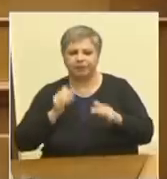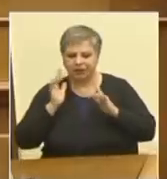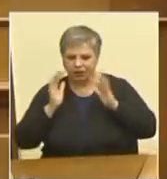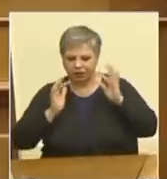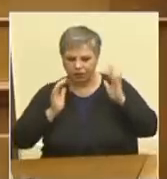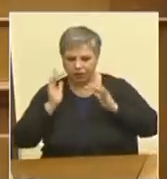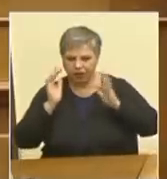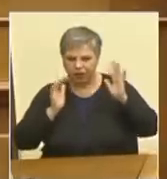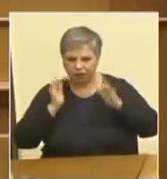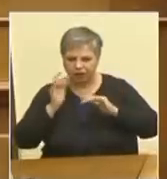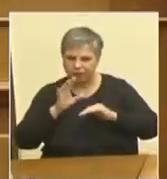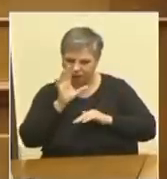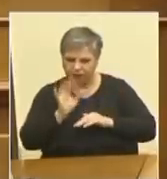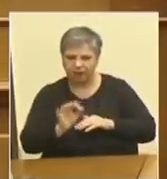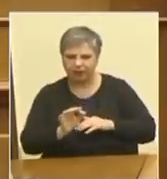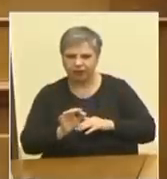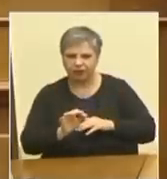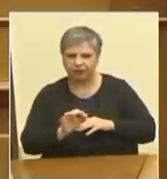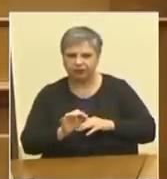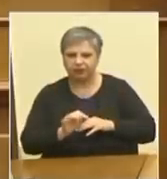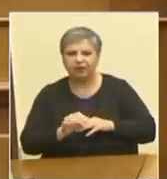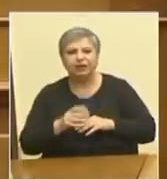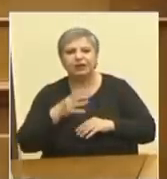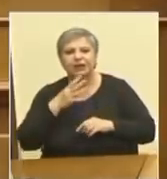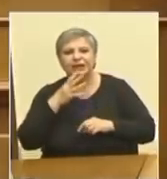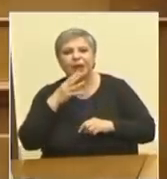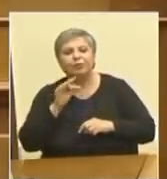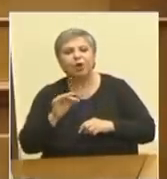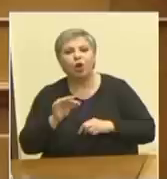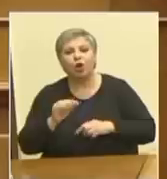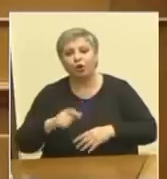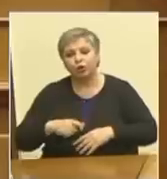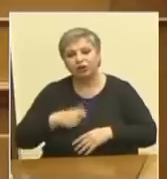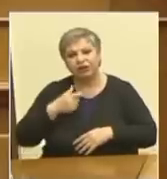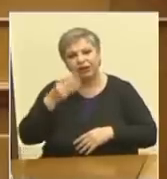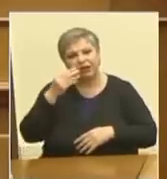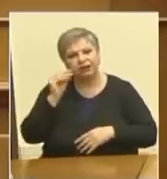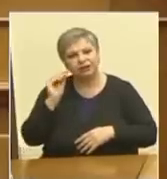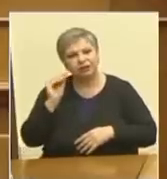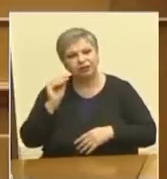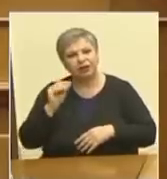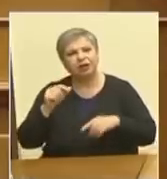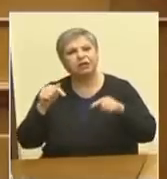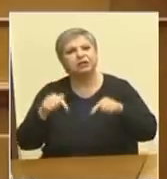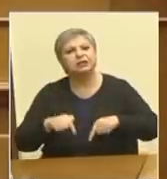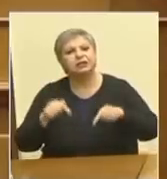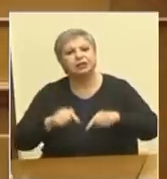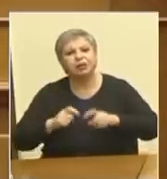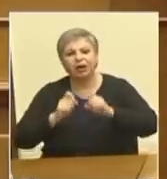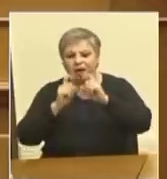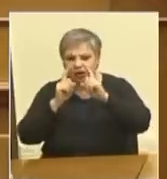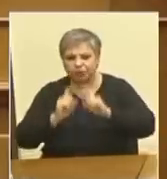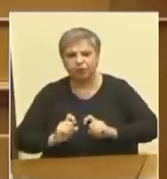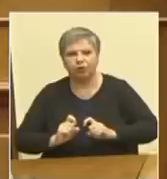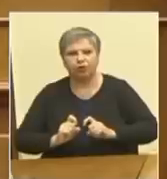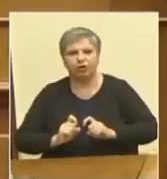αναρωτιέμαι πράγματι γιατί, κύριε Τσίπρα, αναγκαστήκατε σήμερα σε τόσο